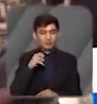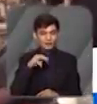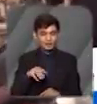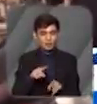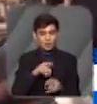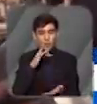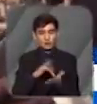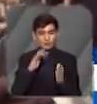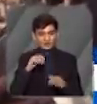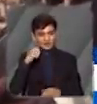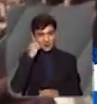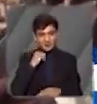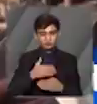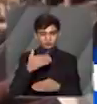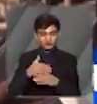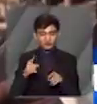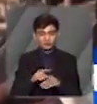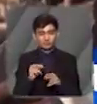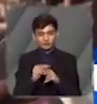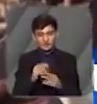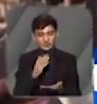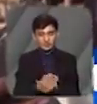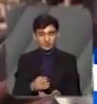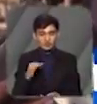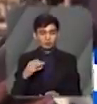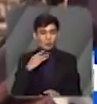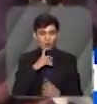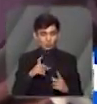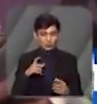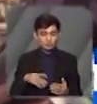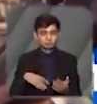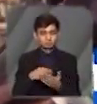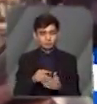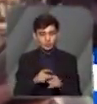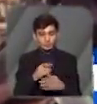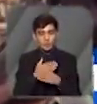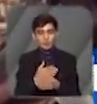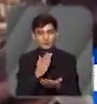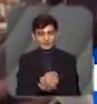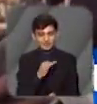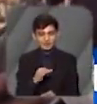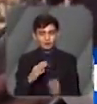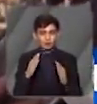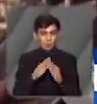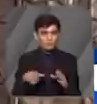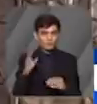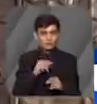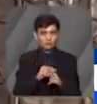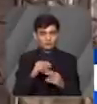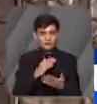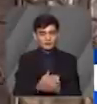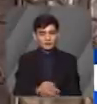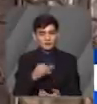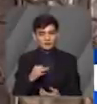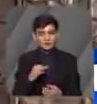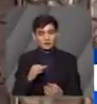қаламыздағы осы жұмысқа өте атсалысып, үйлердің барлықтарының шырайлығын келтіріп жатыр.